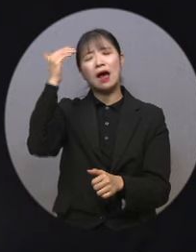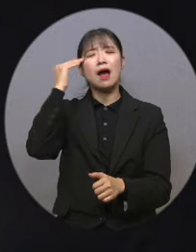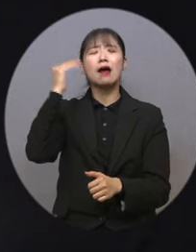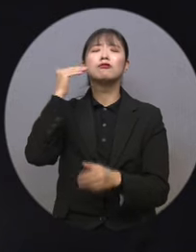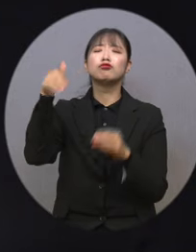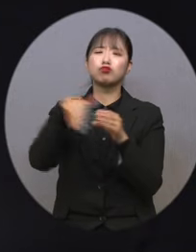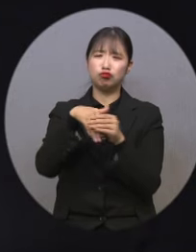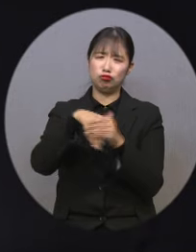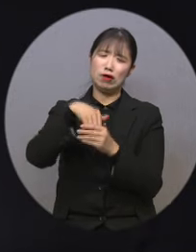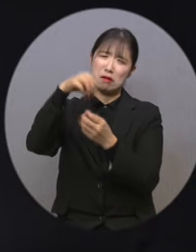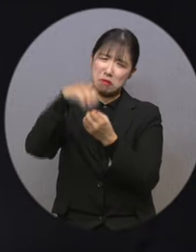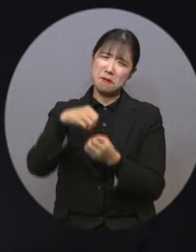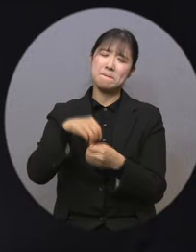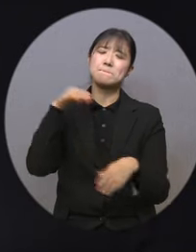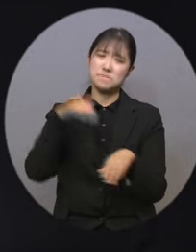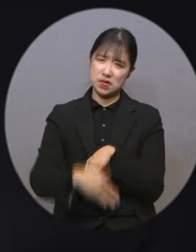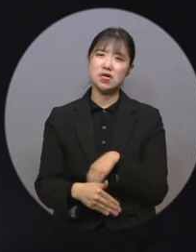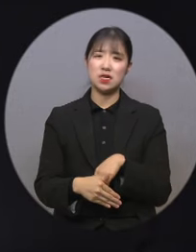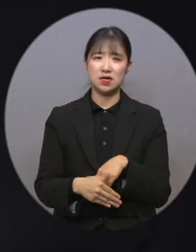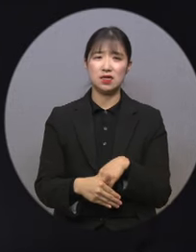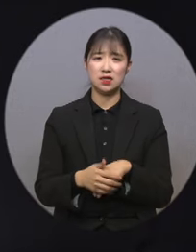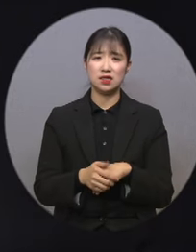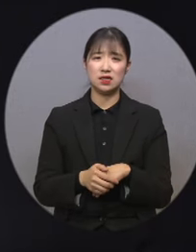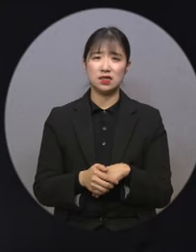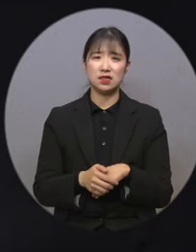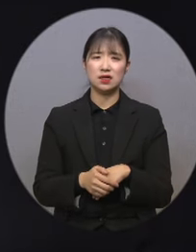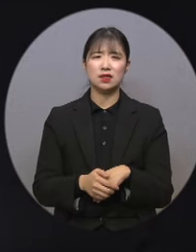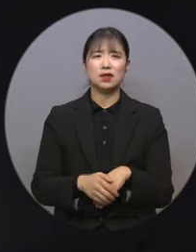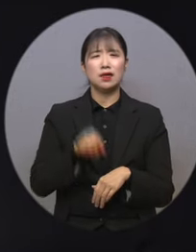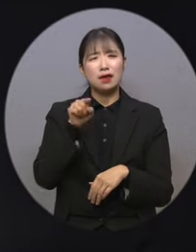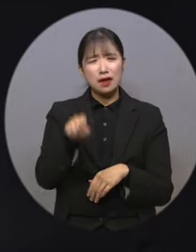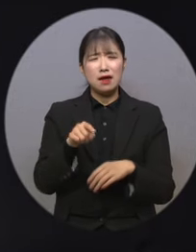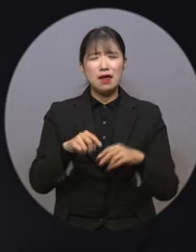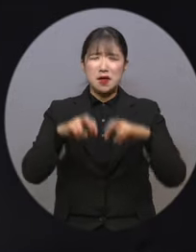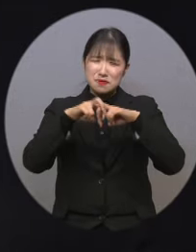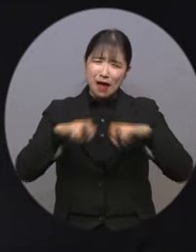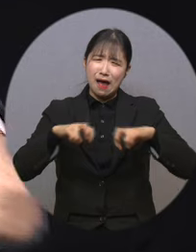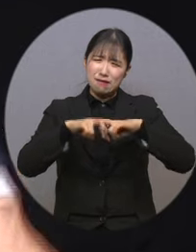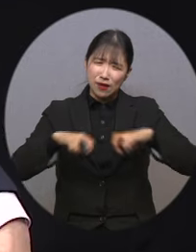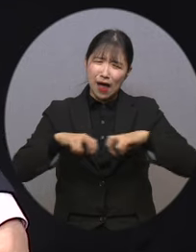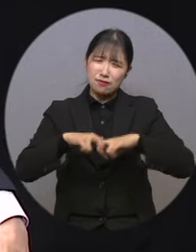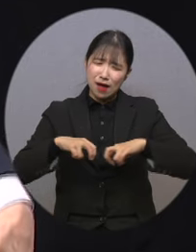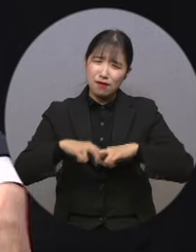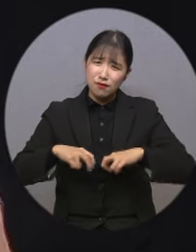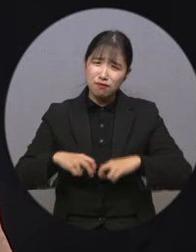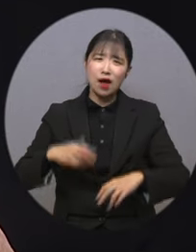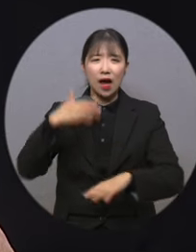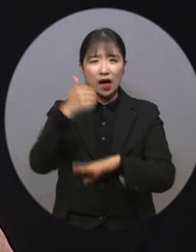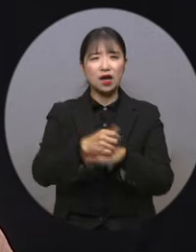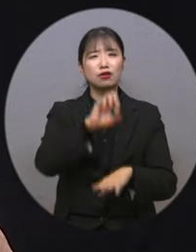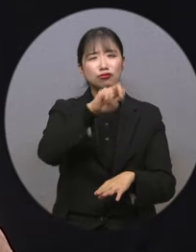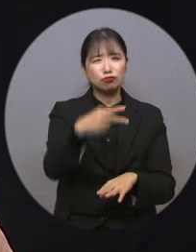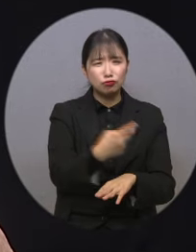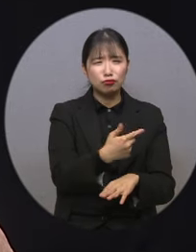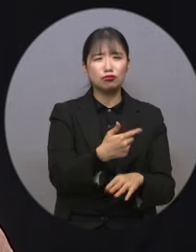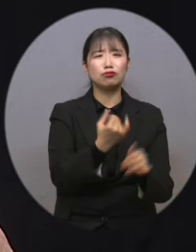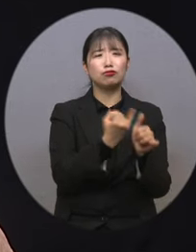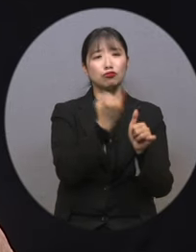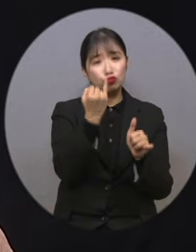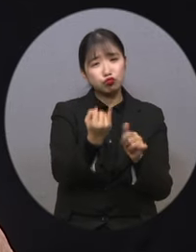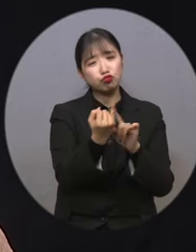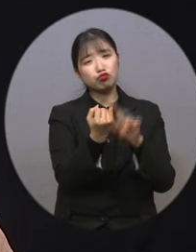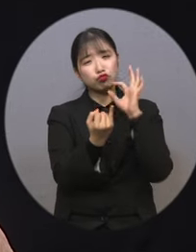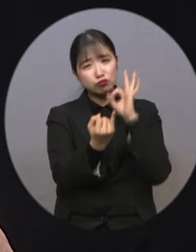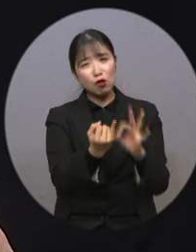문화가 전 그런 문화가 있었잖아요. 그렇죠. 예, 그거를 가지고 너무 파재끼니까 윤석열 후보 부인도 뭐